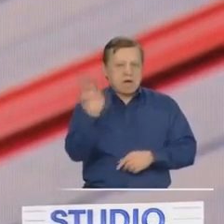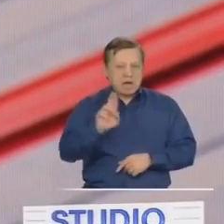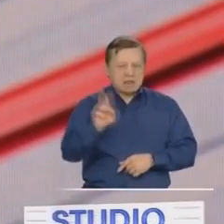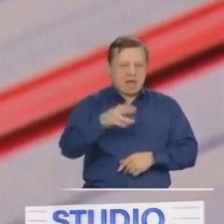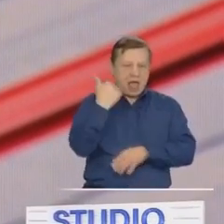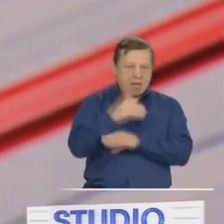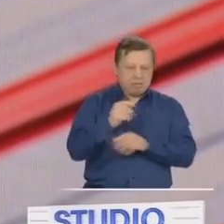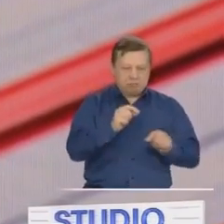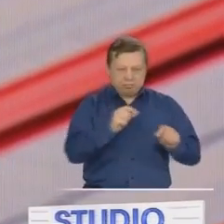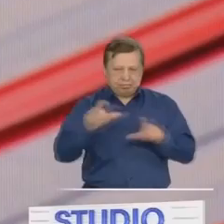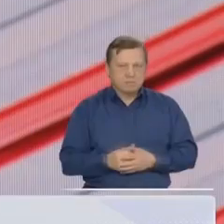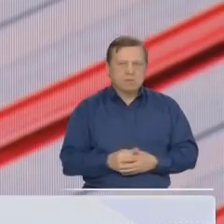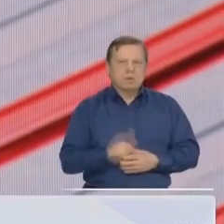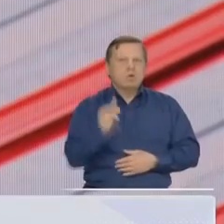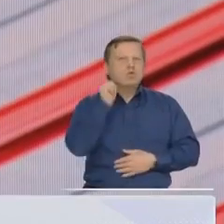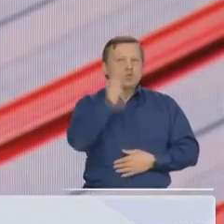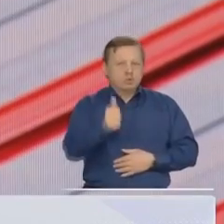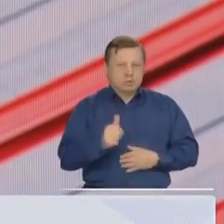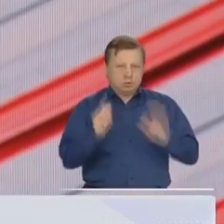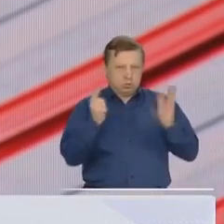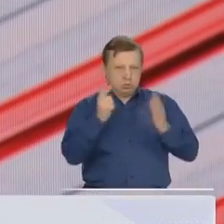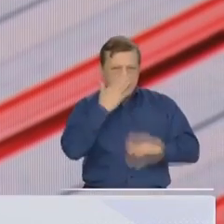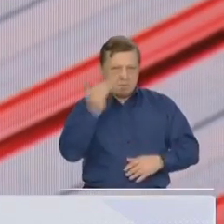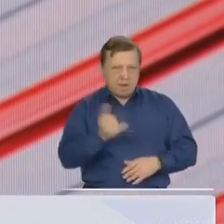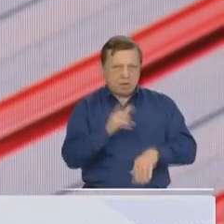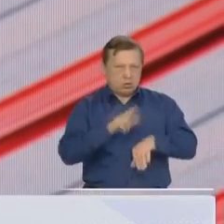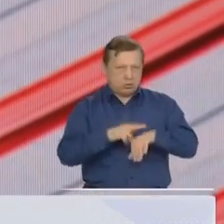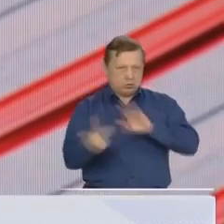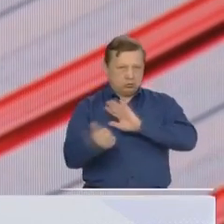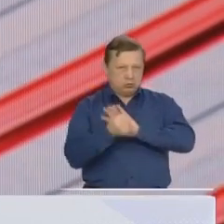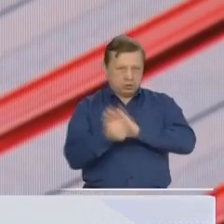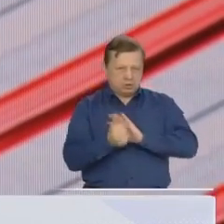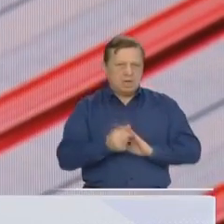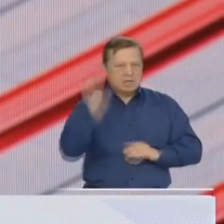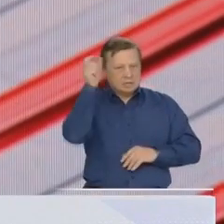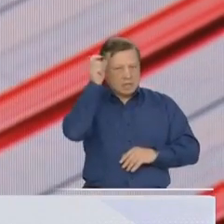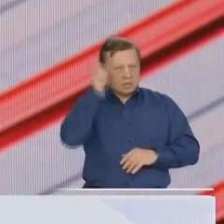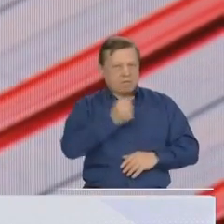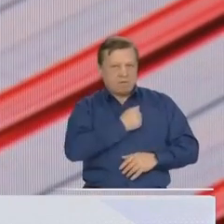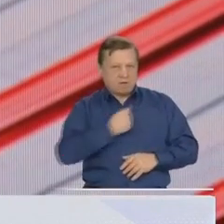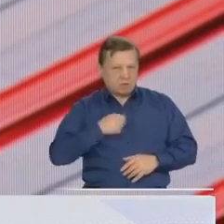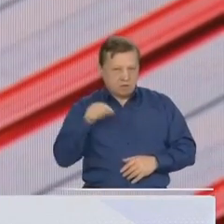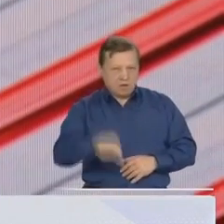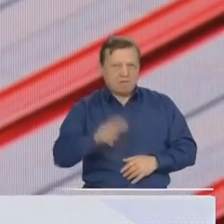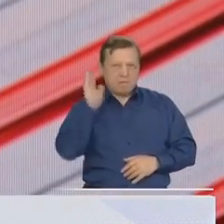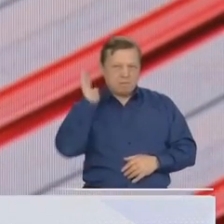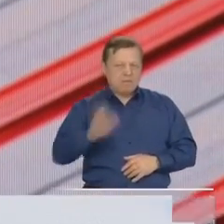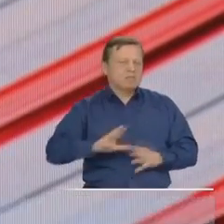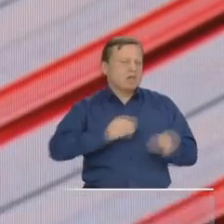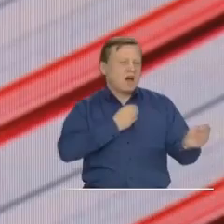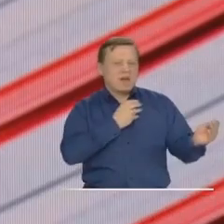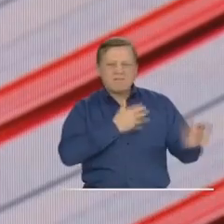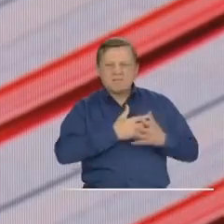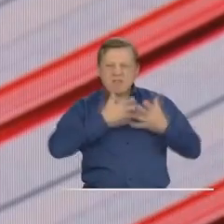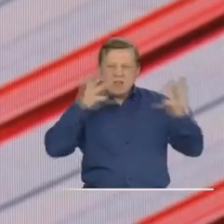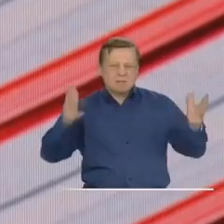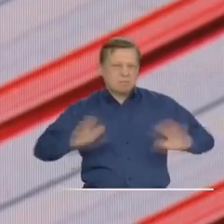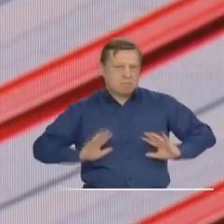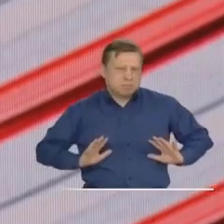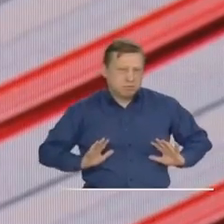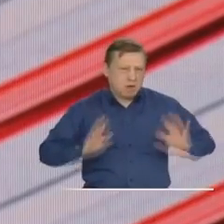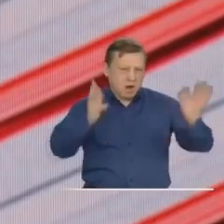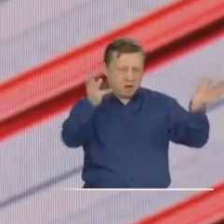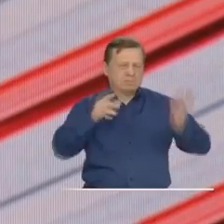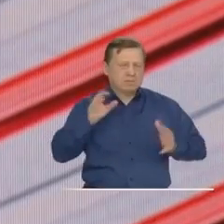zyskali 13 emeryturę maja o godzinie 16 w centrum warszawy dojdzie do największego protestu prawdziwej